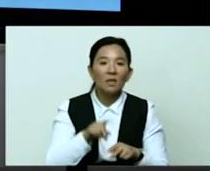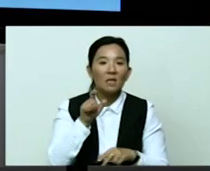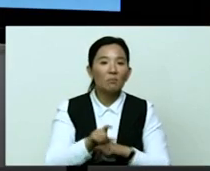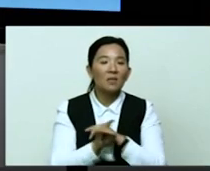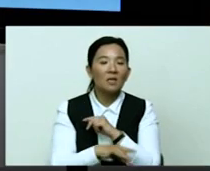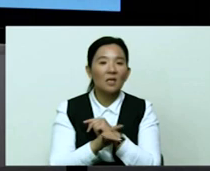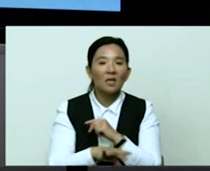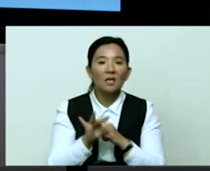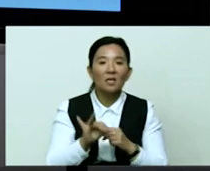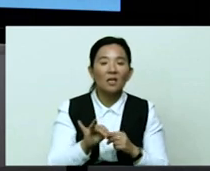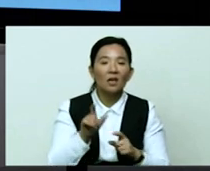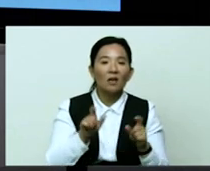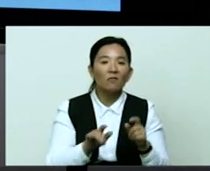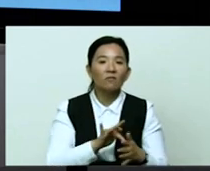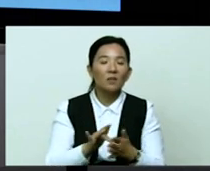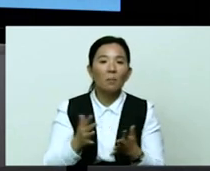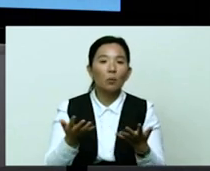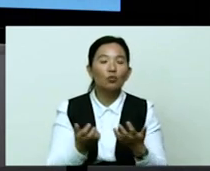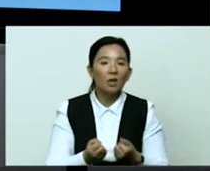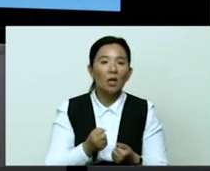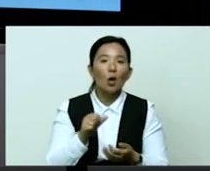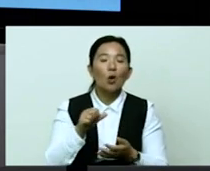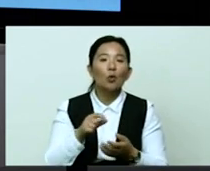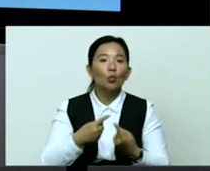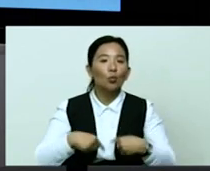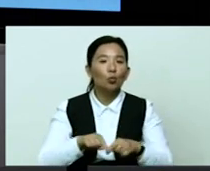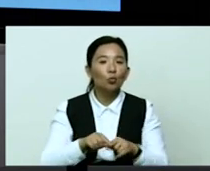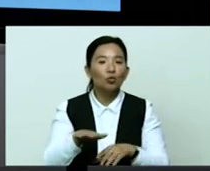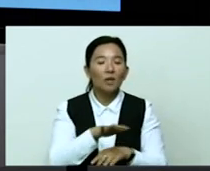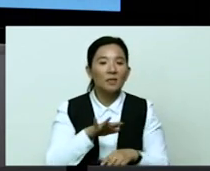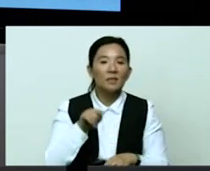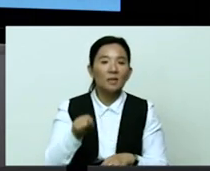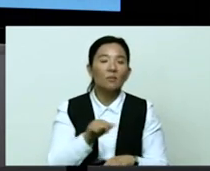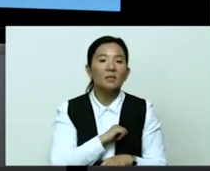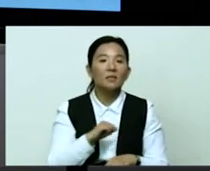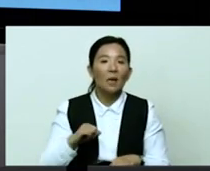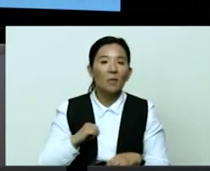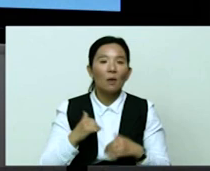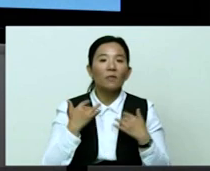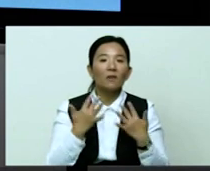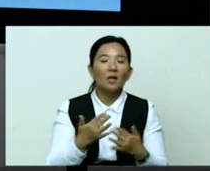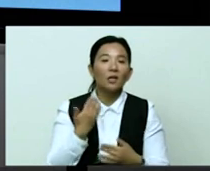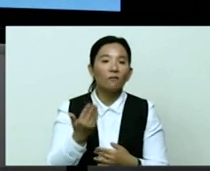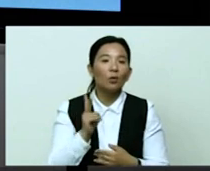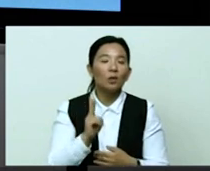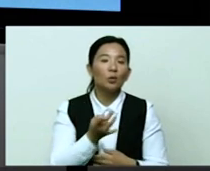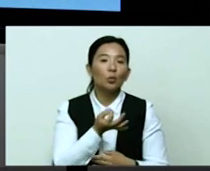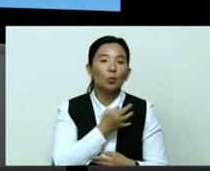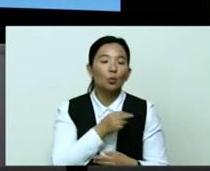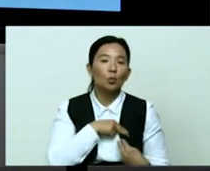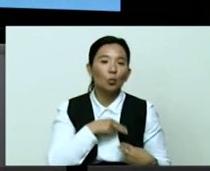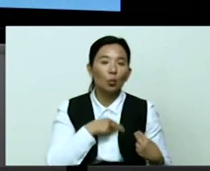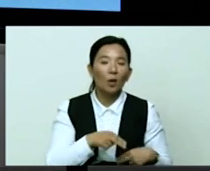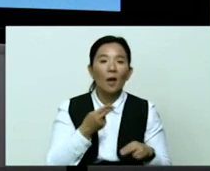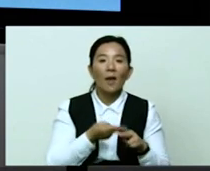и странствующие дервиши получали участки и тем самым привлекал их к труду, потому что